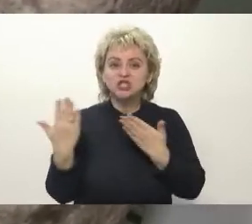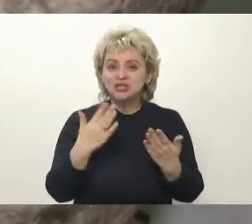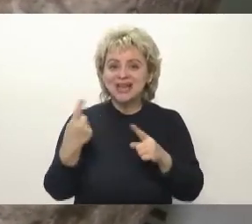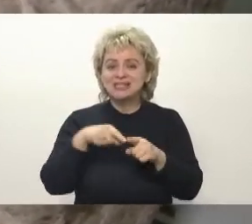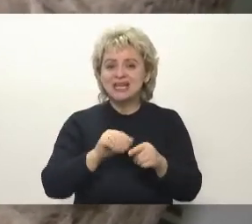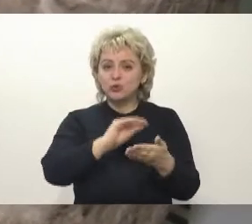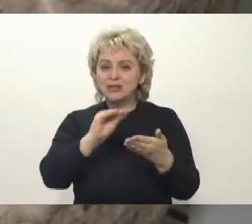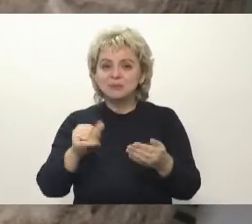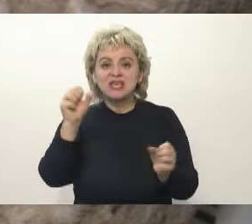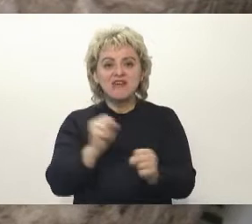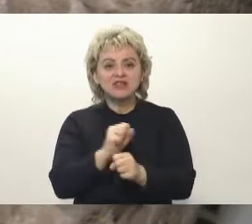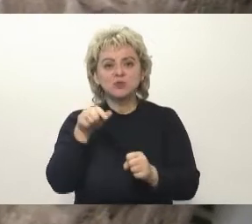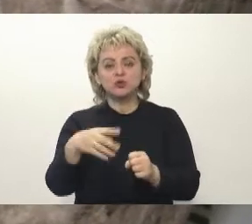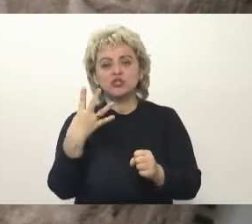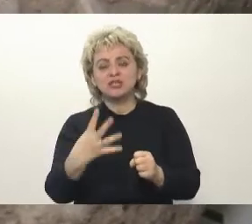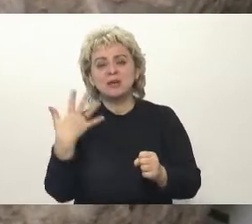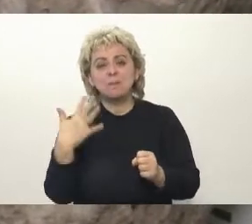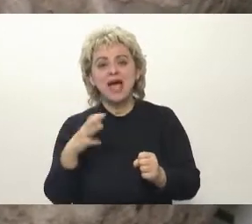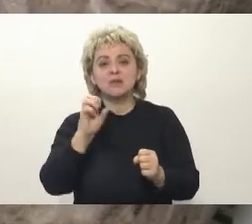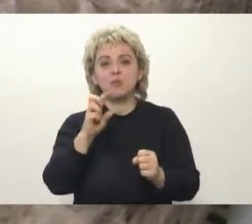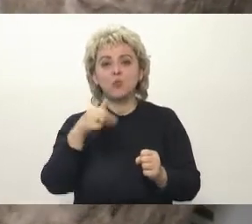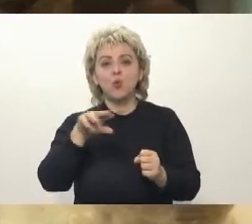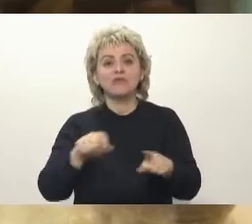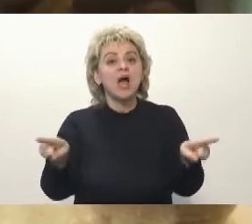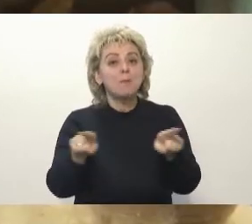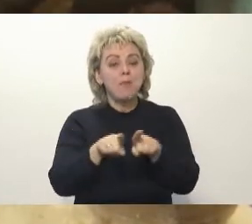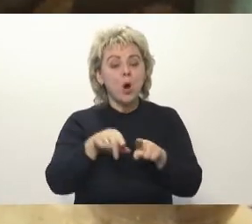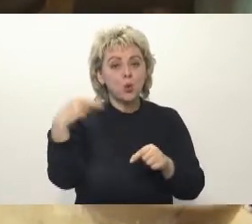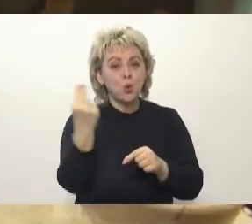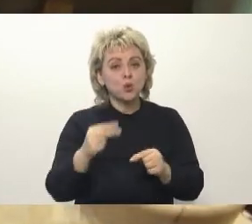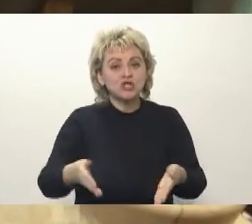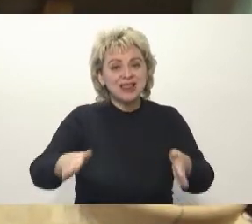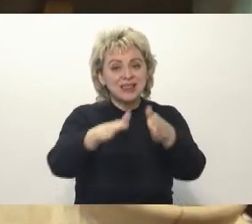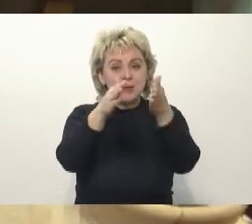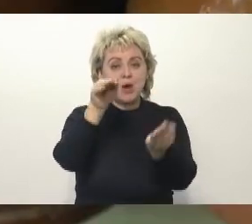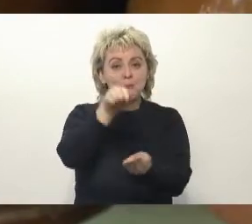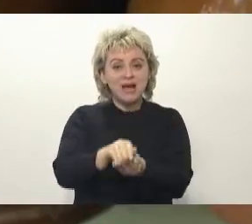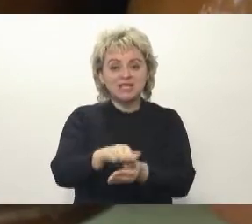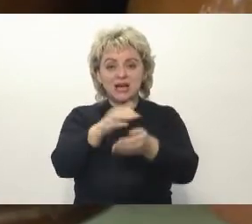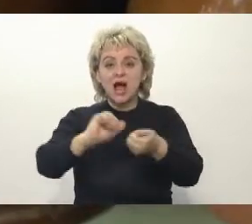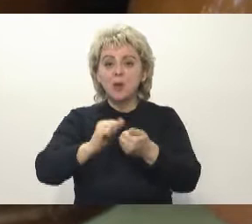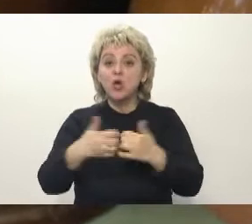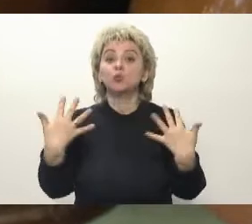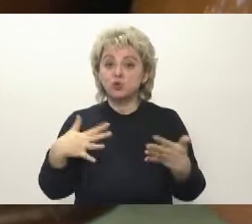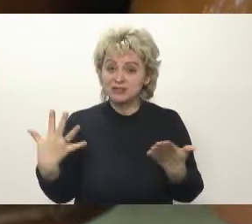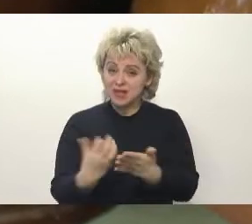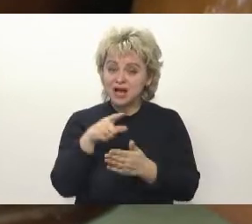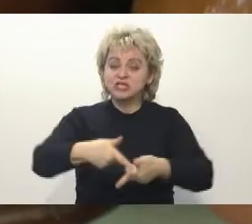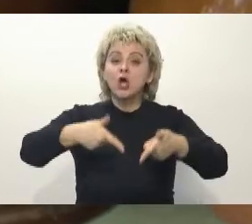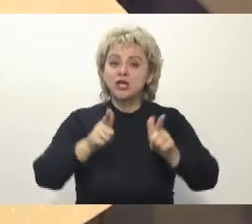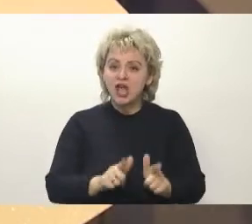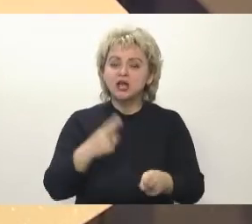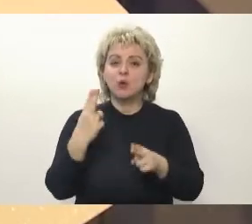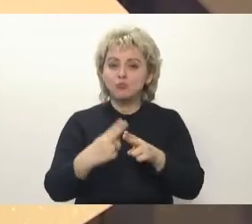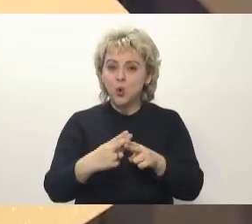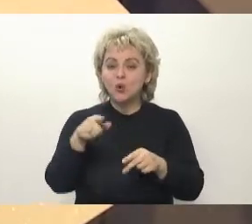надпись невозможно, тут где-то 4-5 арабских букв. Похожие изображения лампадок на могильных камнях уже находили, а реальные –